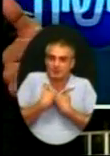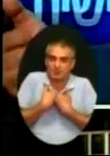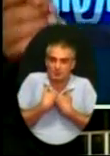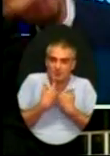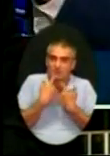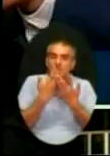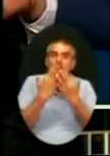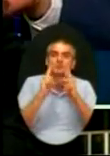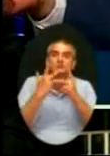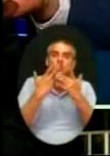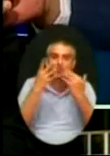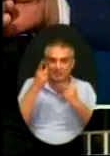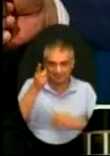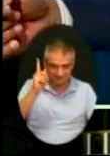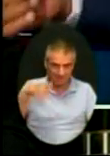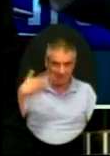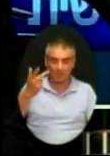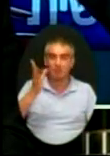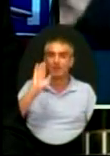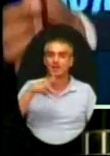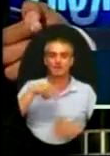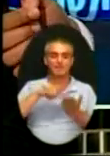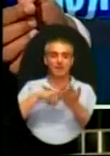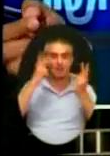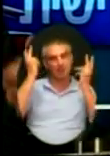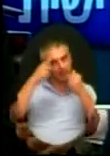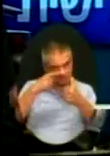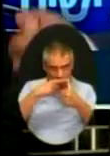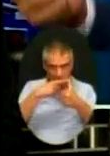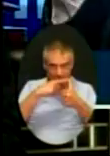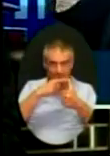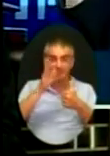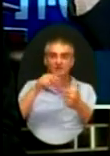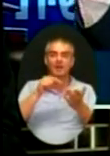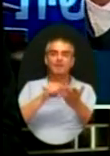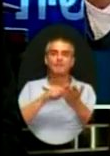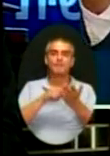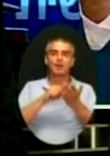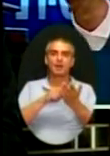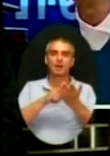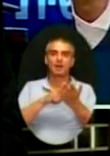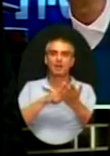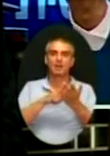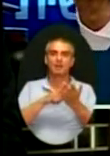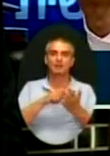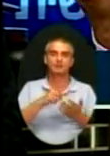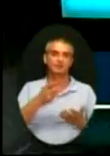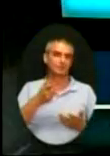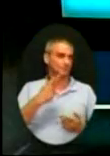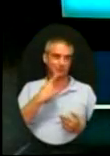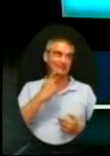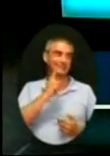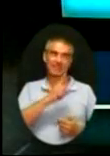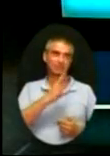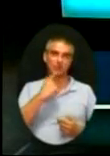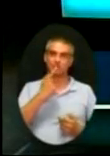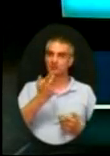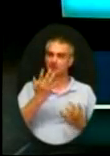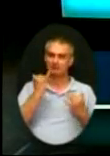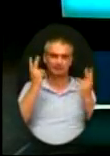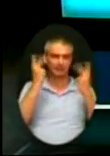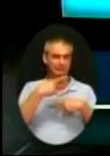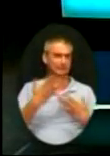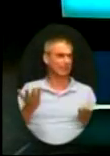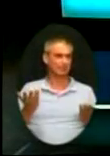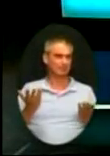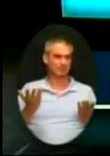את זה בצורה ברורה. היא זאת שצריכה להיות גם מתוקף הסכם, וגם מתוקף המאה. צריכה להיות, עדיין לא אומר שזה מה ש... איזה הסכם?